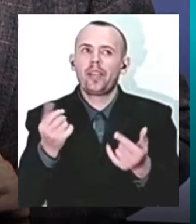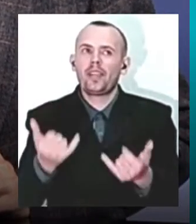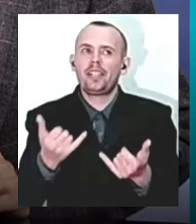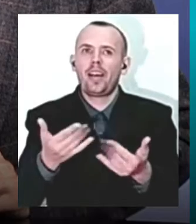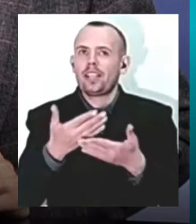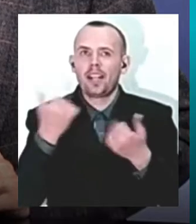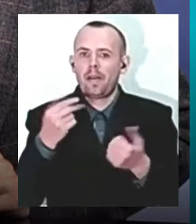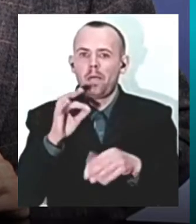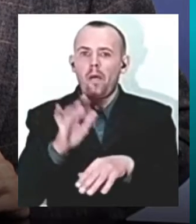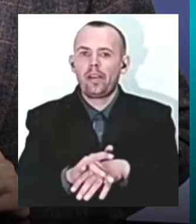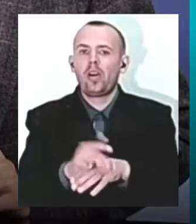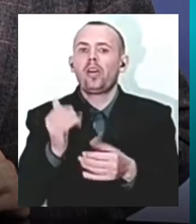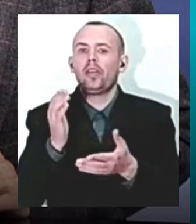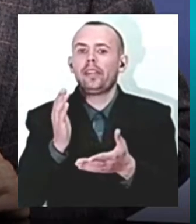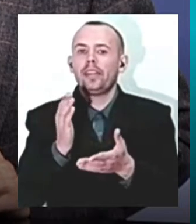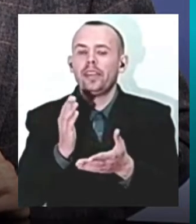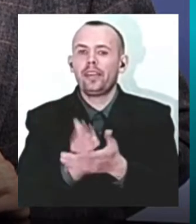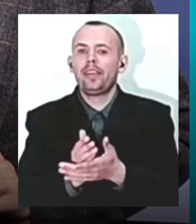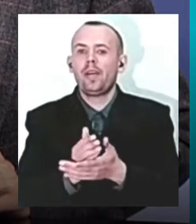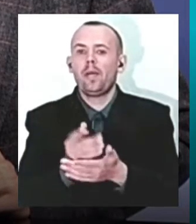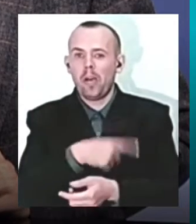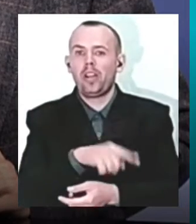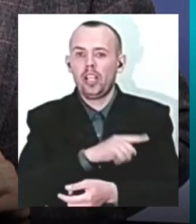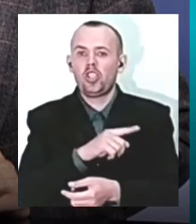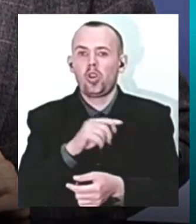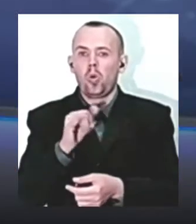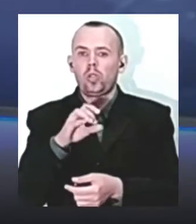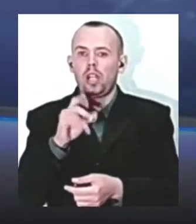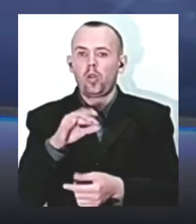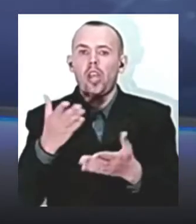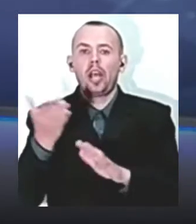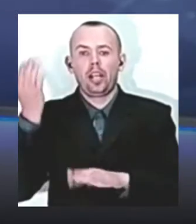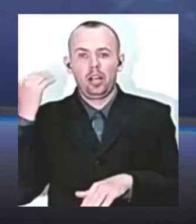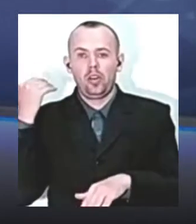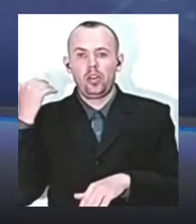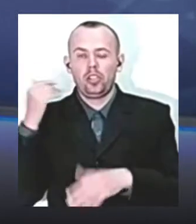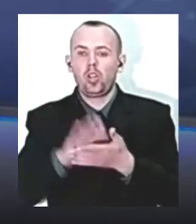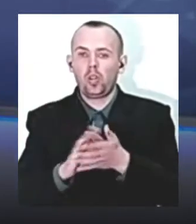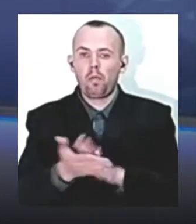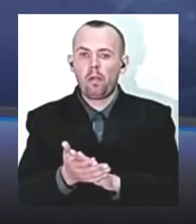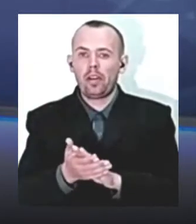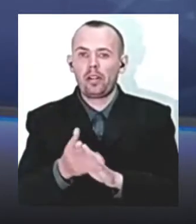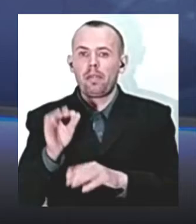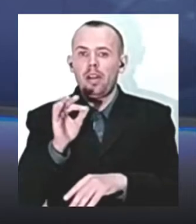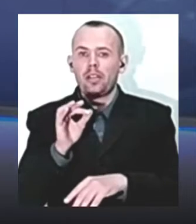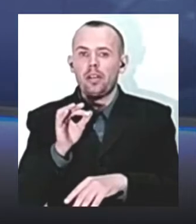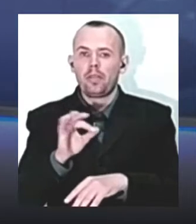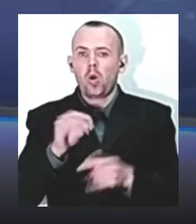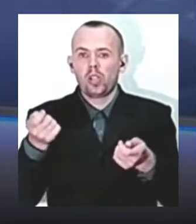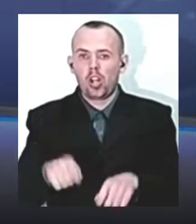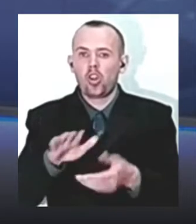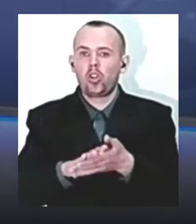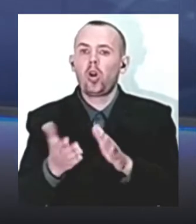є медичні установи, які раніше домовлялися про, заключали договори, є